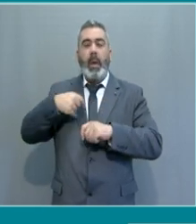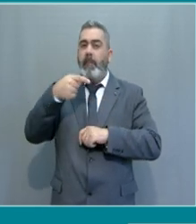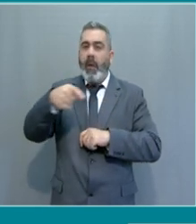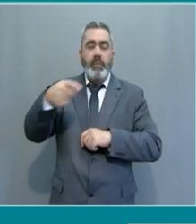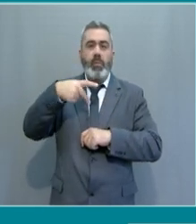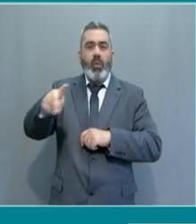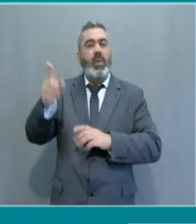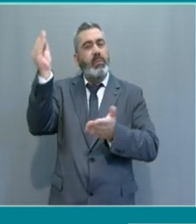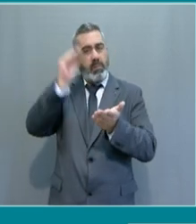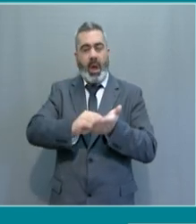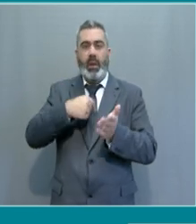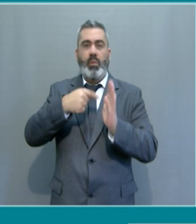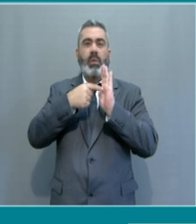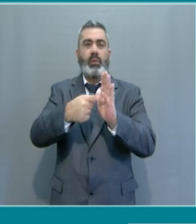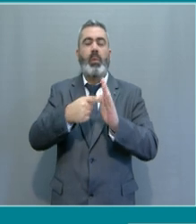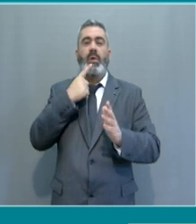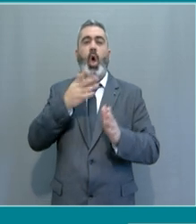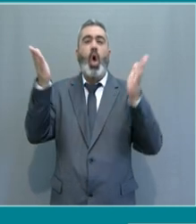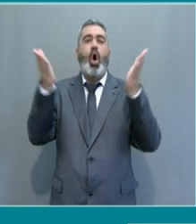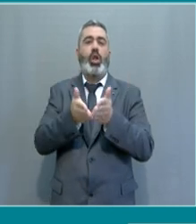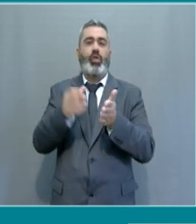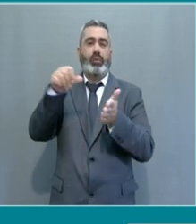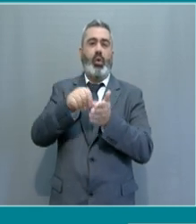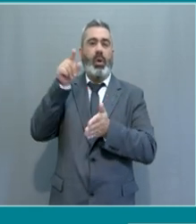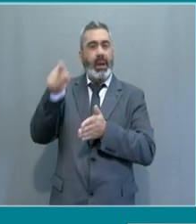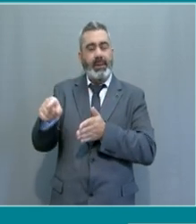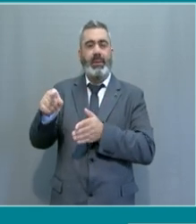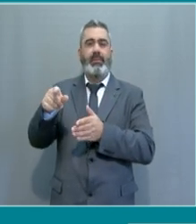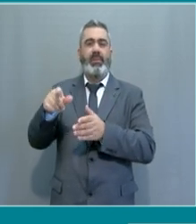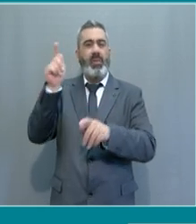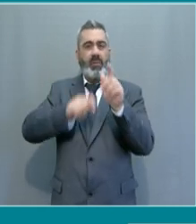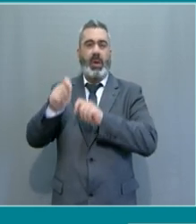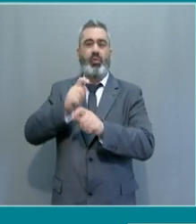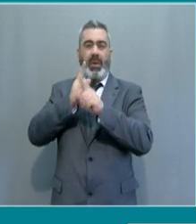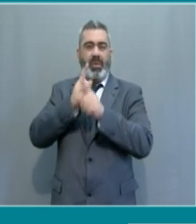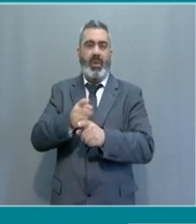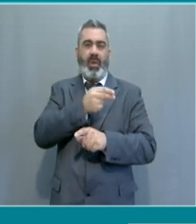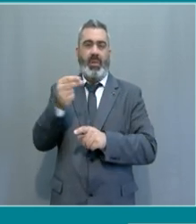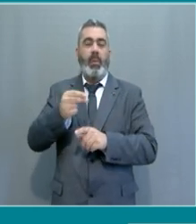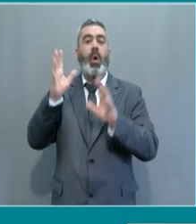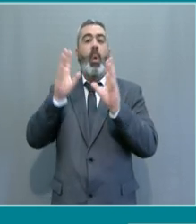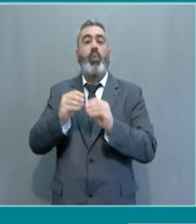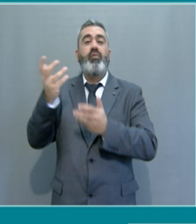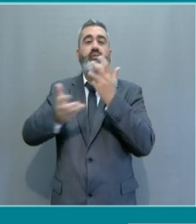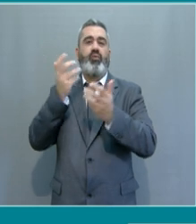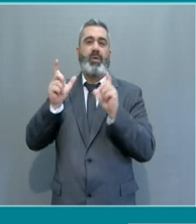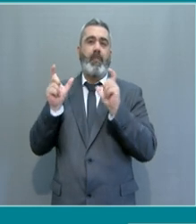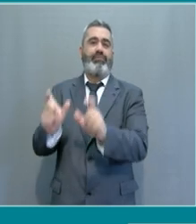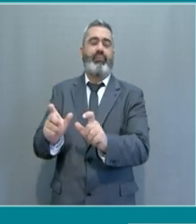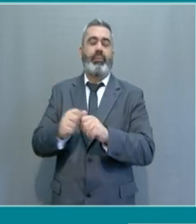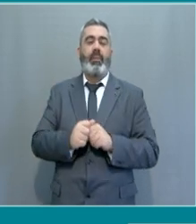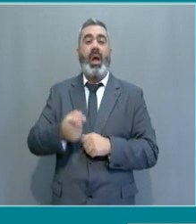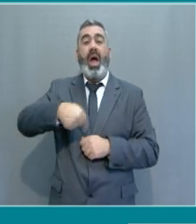Κόρυνθο τη δυνατότητα να το κάνουμε αυτό. Και αντίστοιχα θεωρούμε ότι είναι μέρος της δουλειάς μας να είμαστε δίπλα